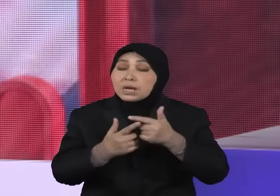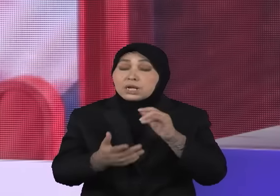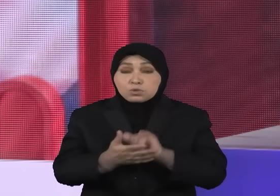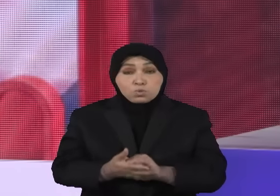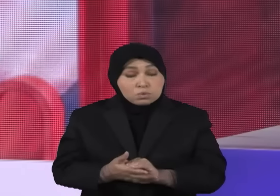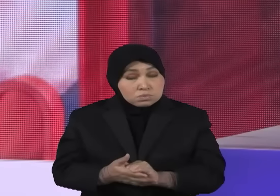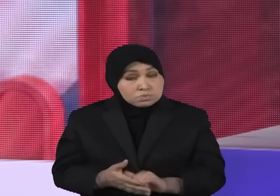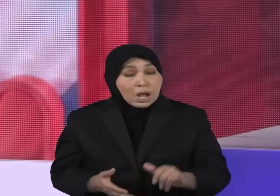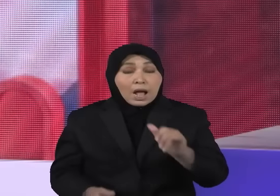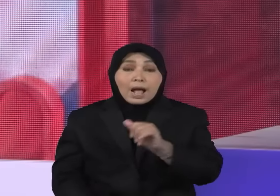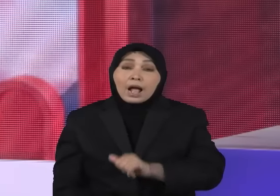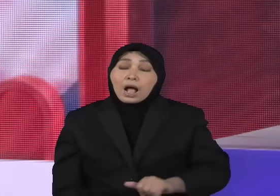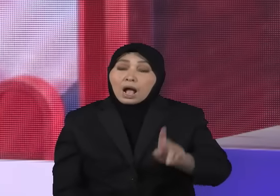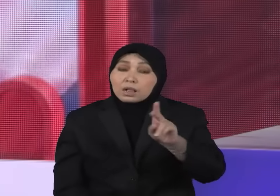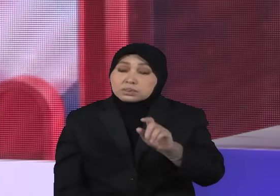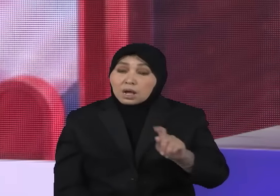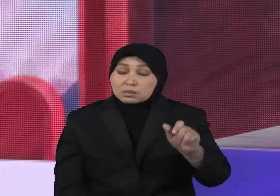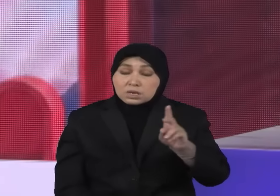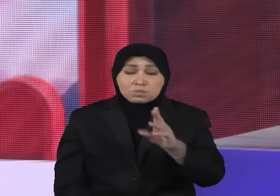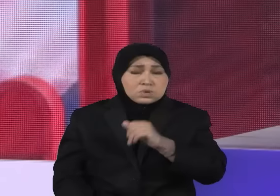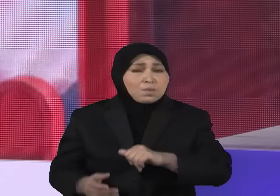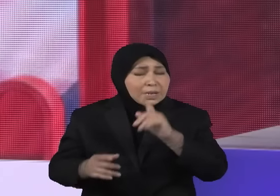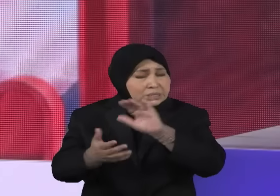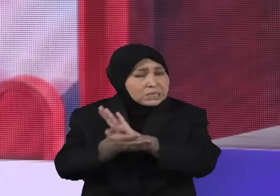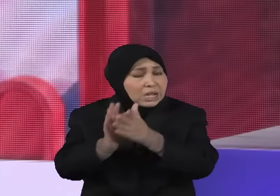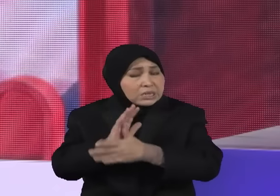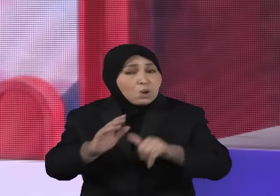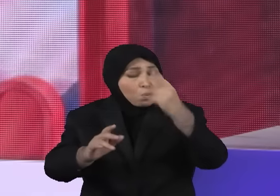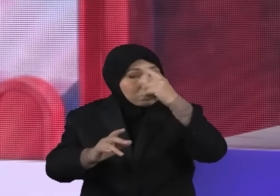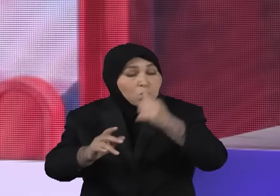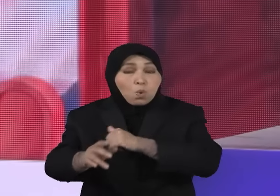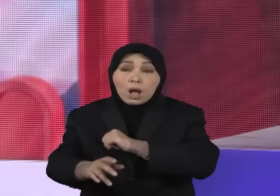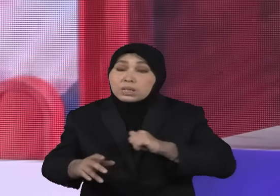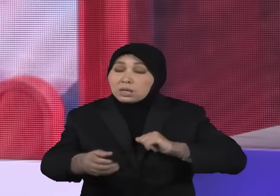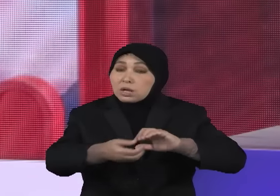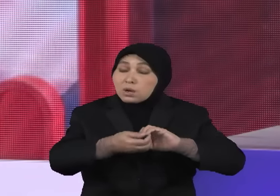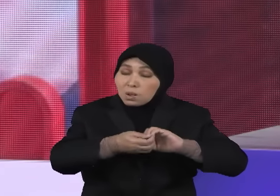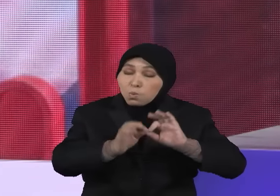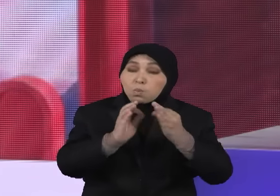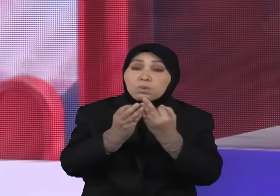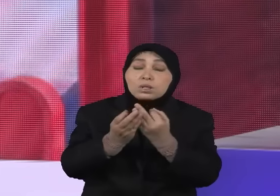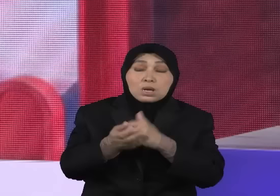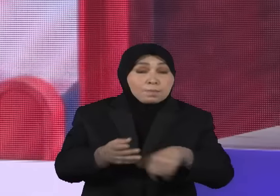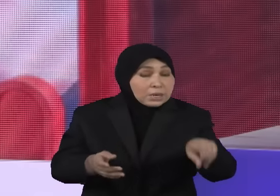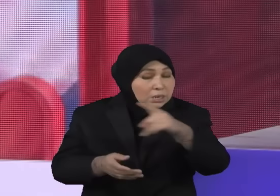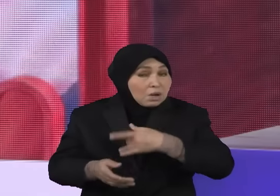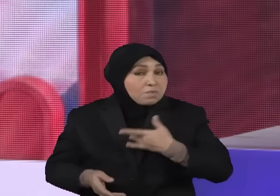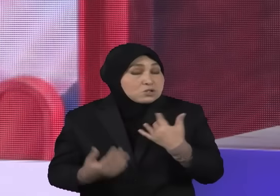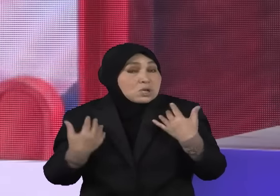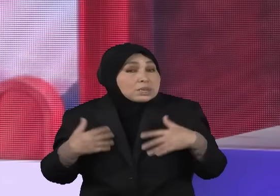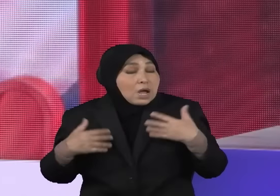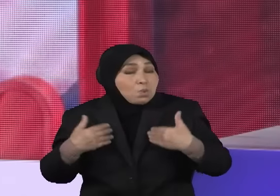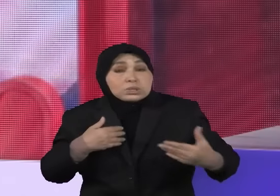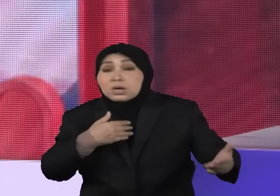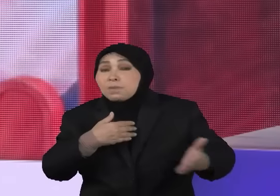au yakhafu an turadda aymanu ba'da aymanihim, iaitu agar mereka merasa takut